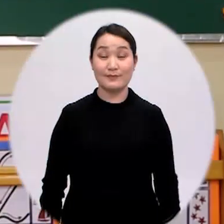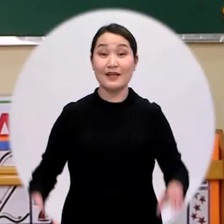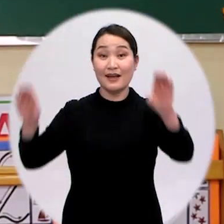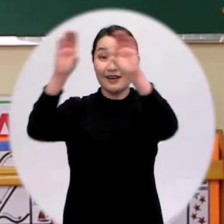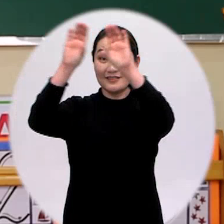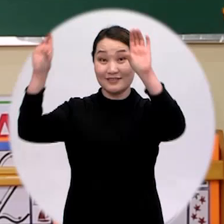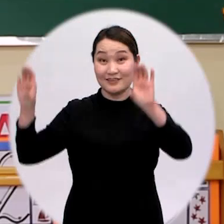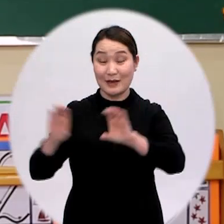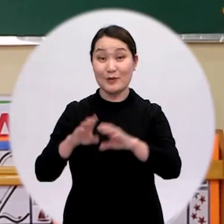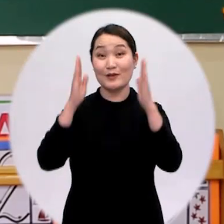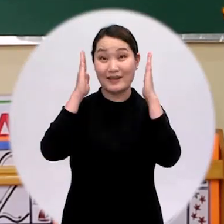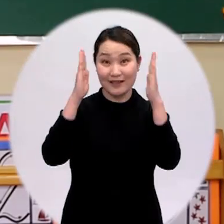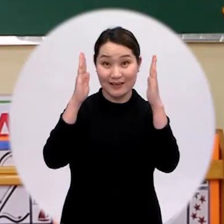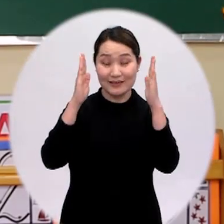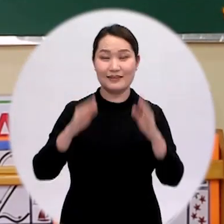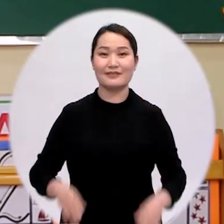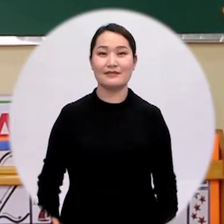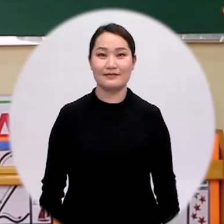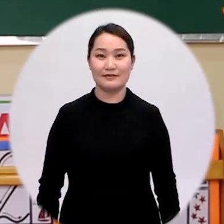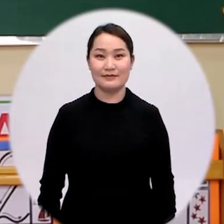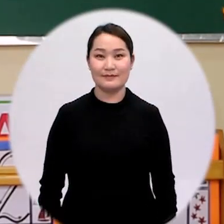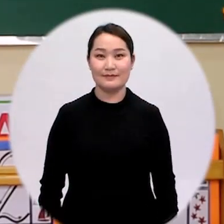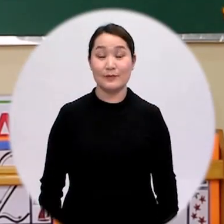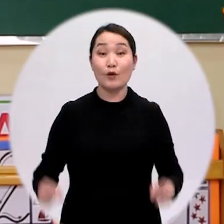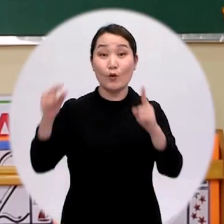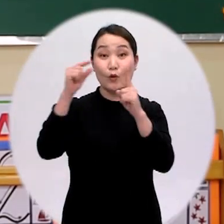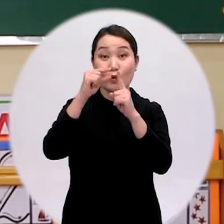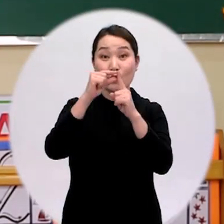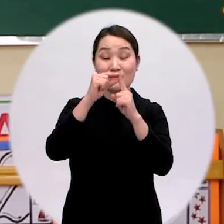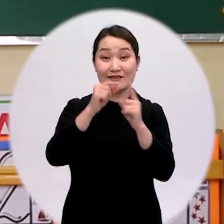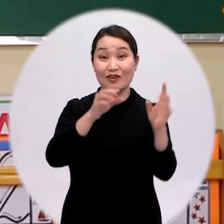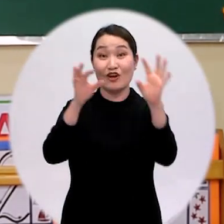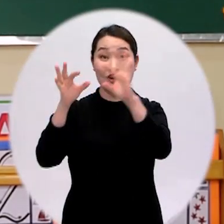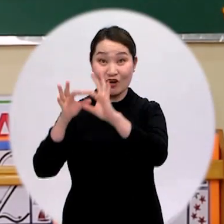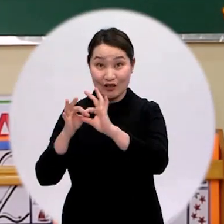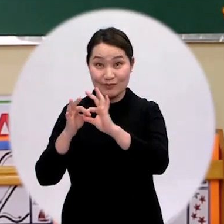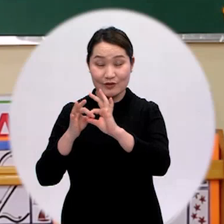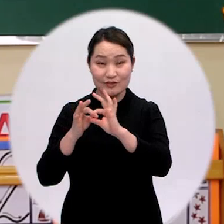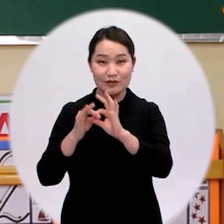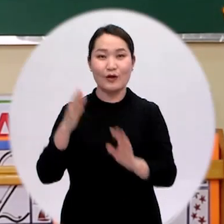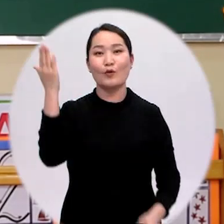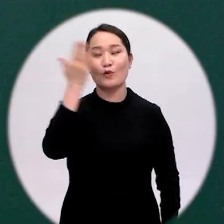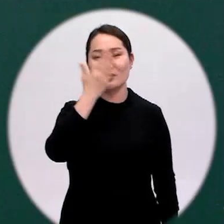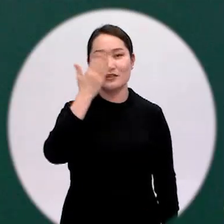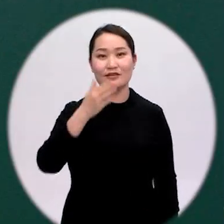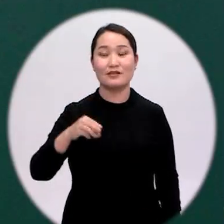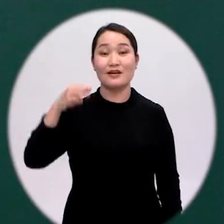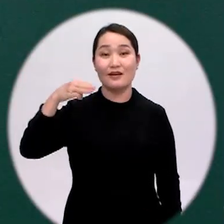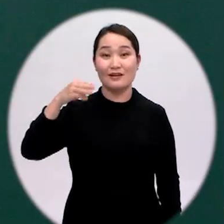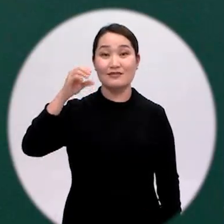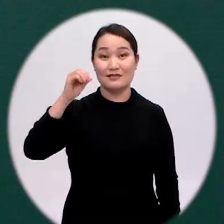Самбарт анхаарлаа хандуулъя хүүхдүүдээ. Самбарт байрлуулсан үеүүдийг холбож үг бүтээн уншия.